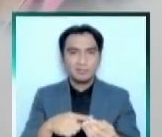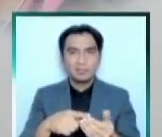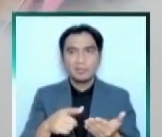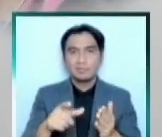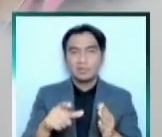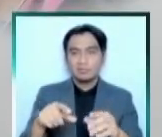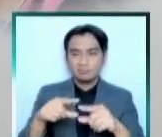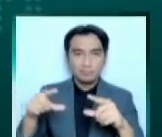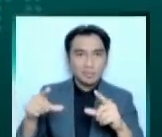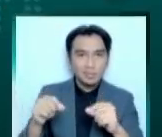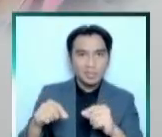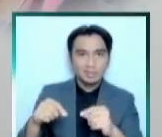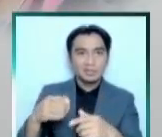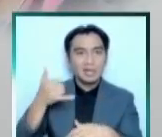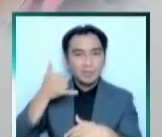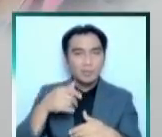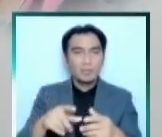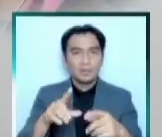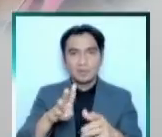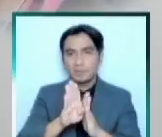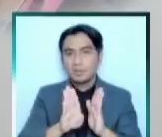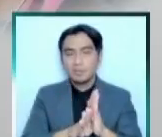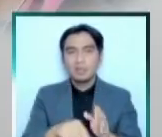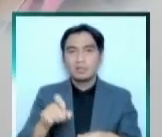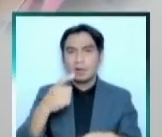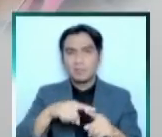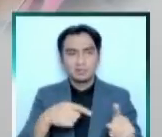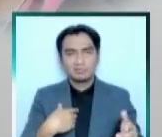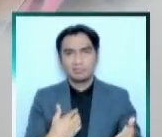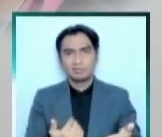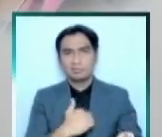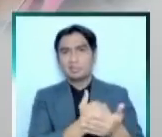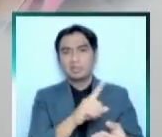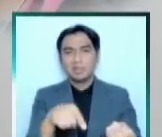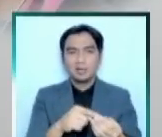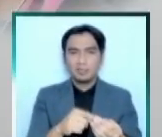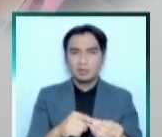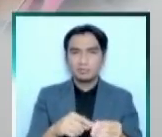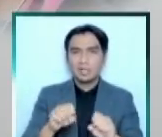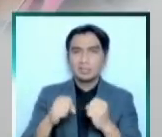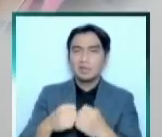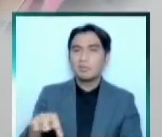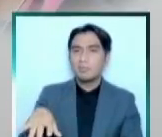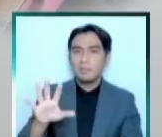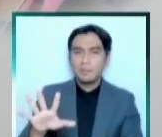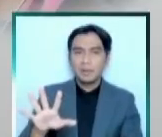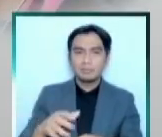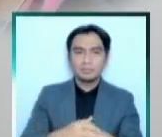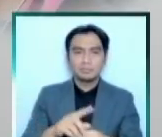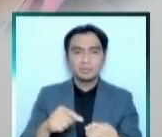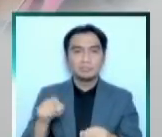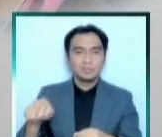sa hindi lehitimong paraan. Pero tutol siya sa Section 5 nito kung saan inaatasan ng Public Telecommunication